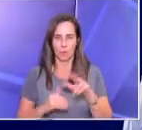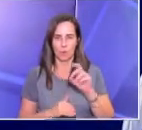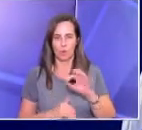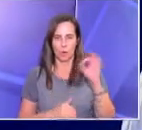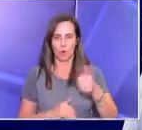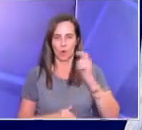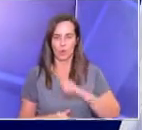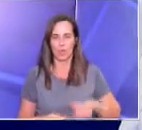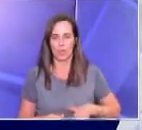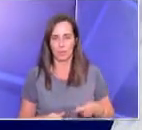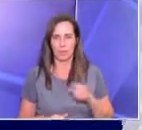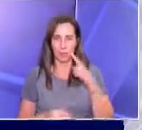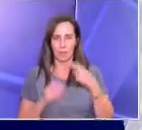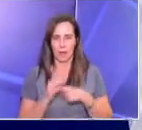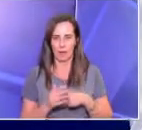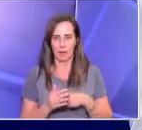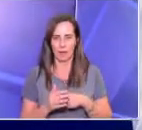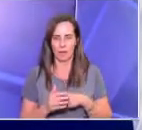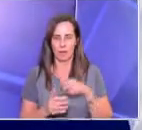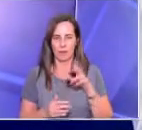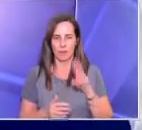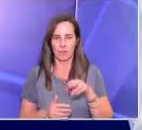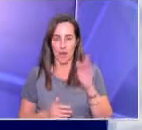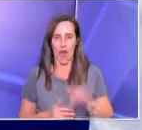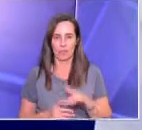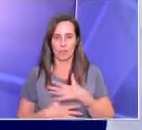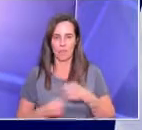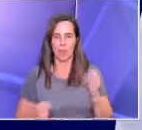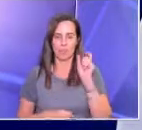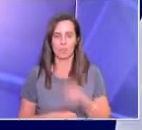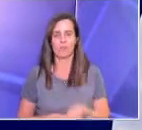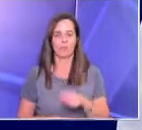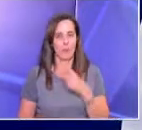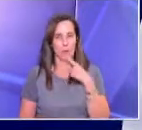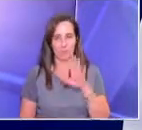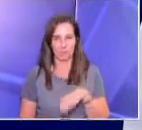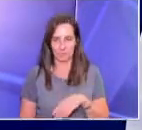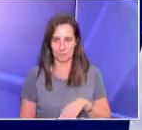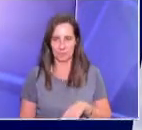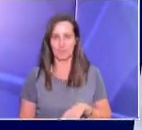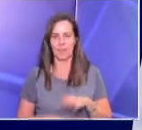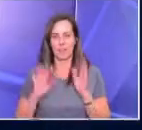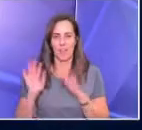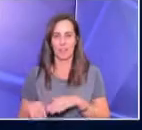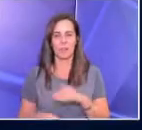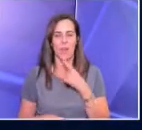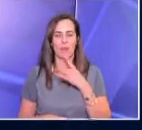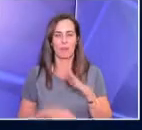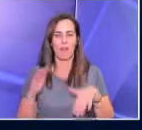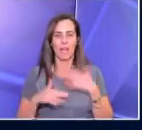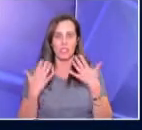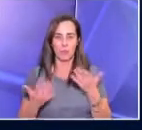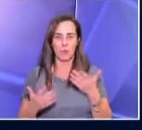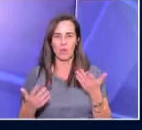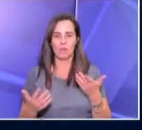מ-30% ראש עיר מכהן. נכון. זה מראה שיש כלפיו אנטי ומיוס גדול. אבל בוא נדבר רגע, נעזוב רגע את הסיפור הזה, כי אנחנו... בוא נדבר אחרי כל הסיפור